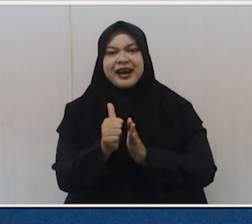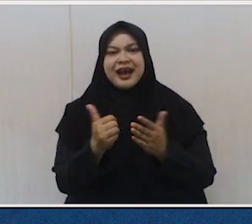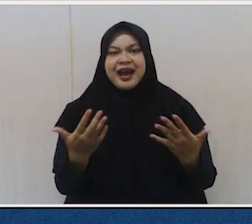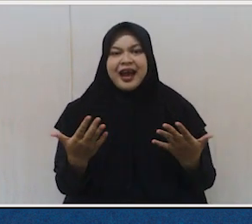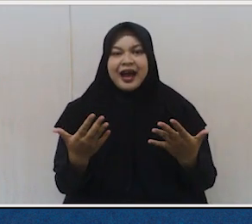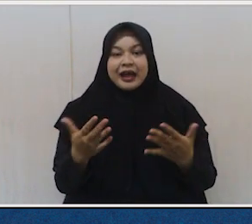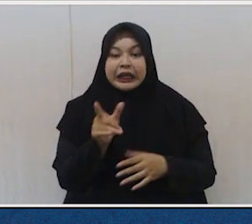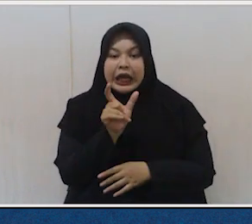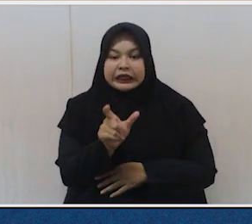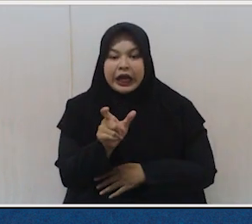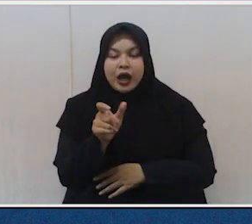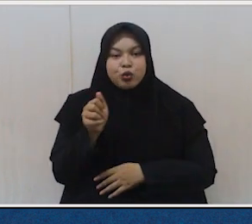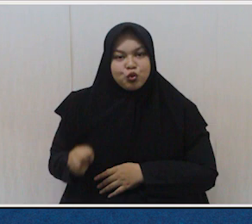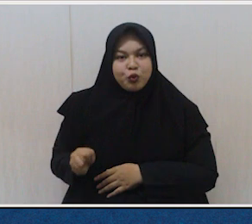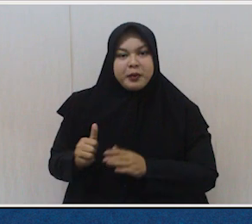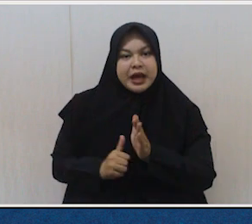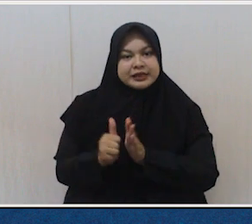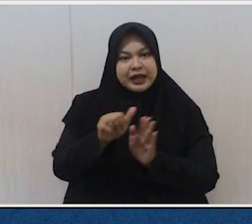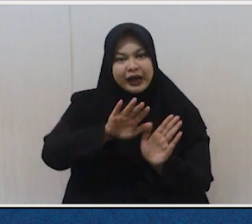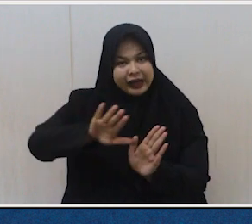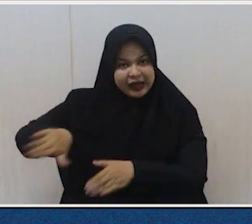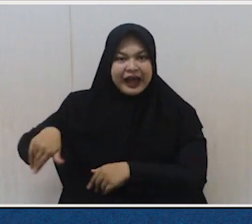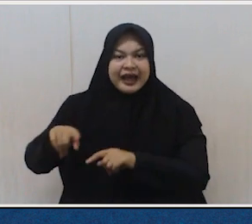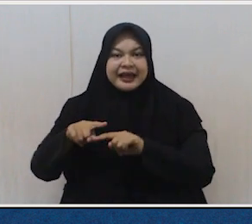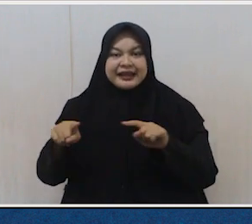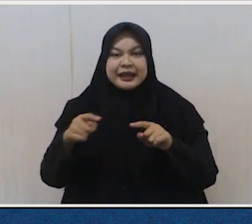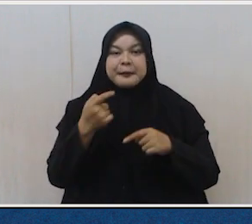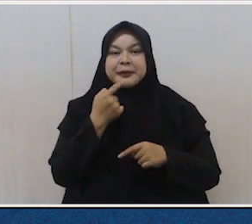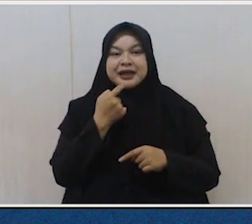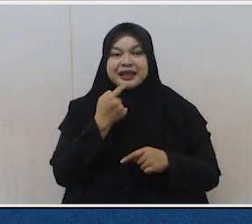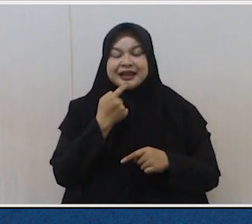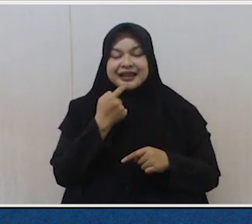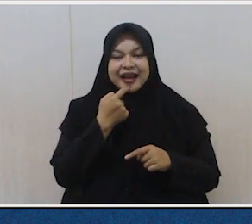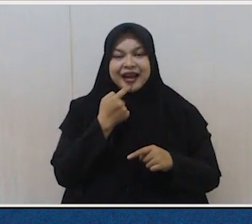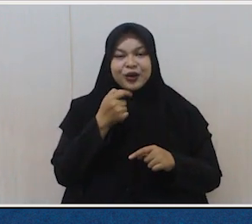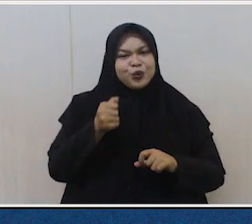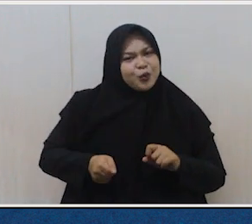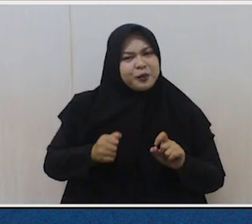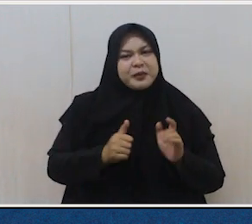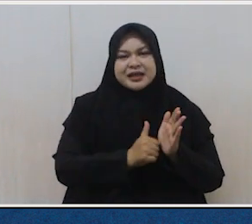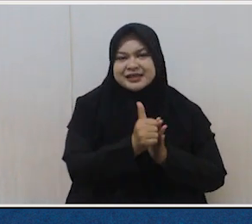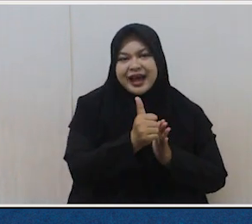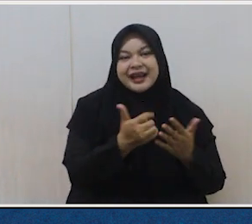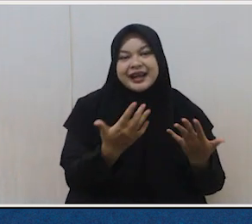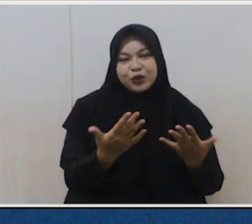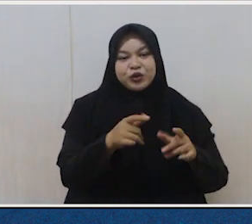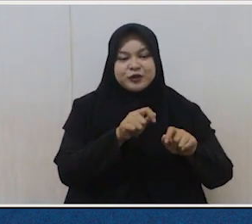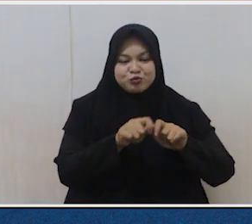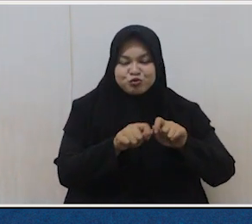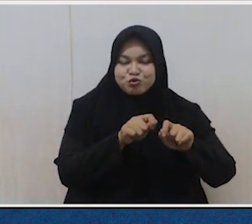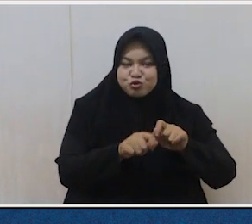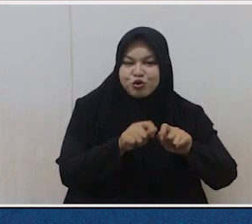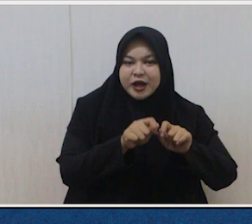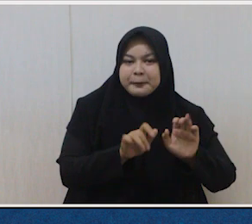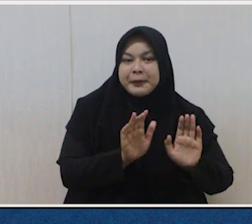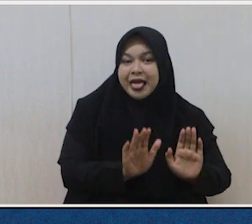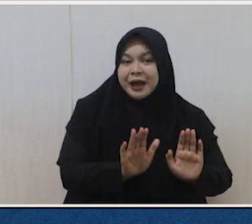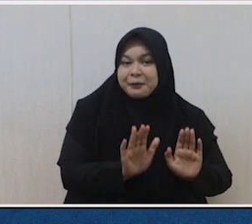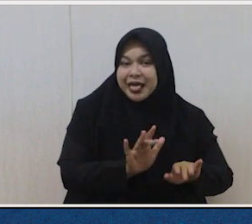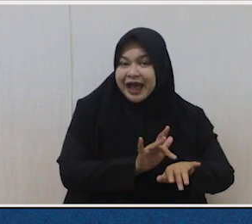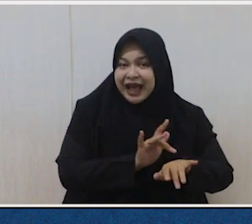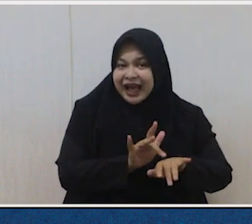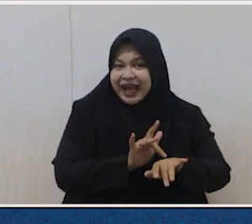jadi enggak usah pakai kata hukum acara tapi yang kita masukkan itu sebenarnya tentang hukum acara Nah itu kan dirumuskan secara pelan-pelan gitu kita bahas